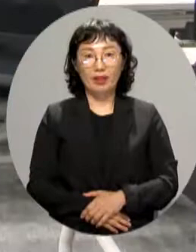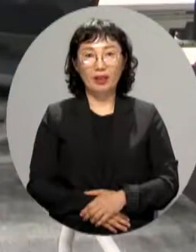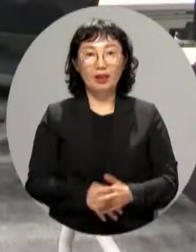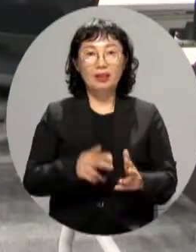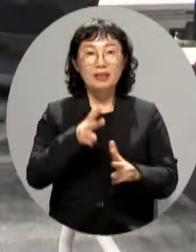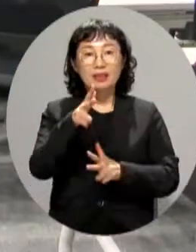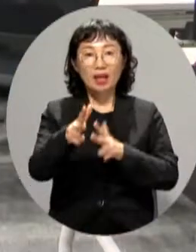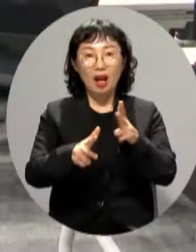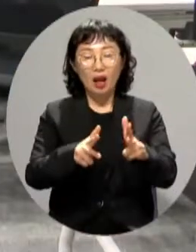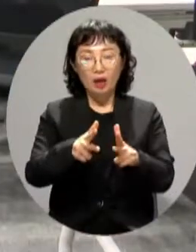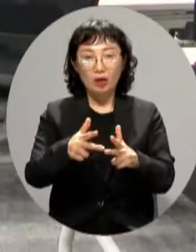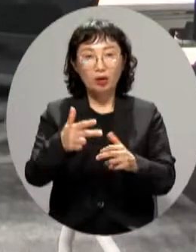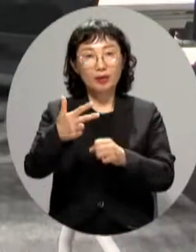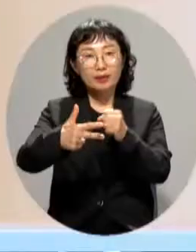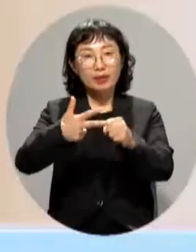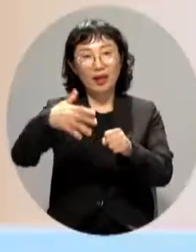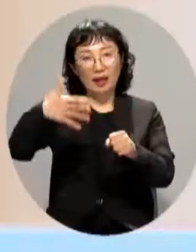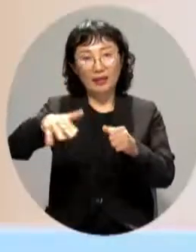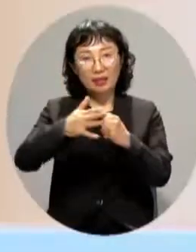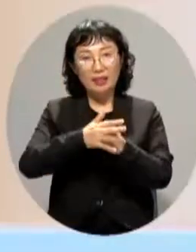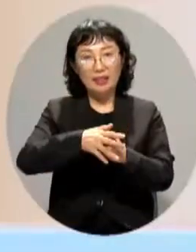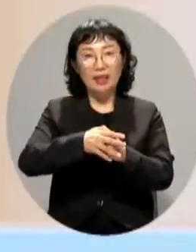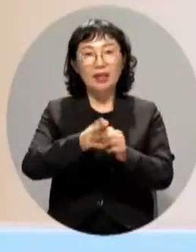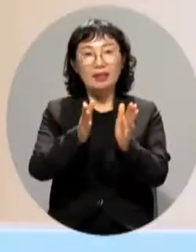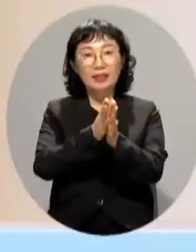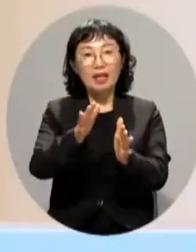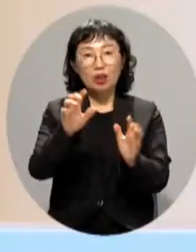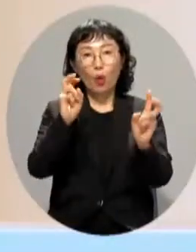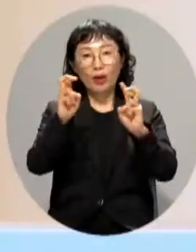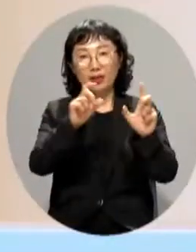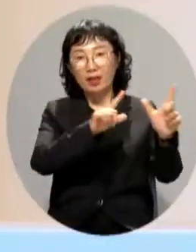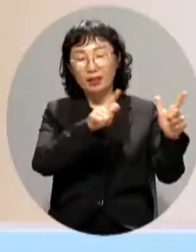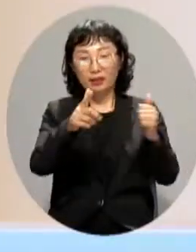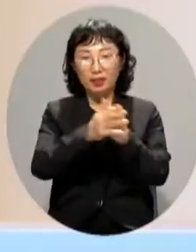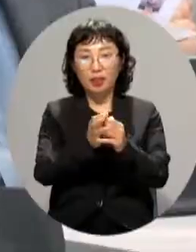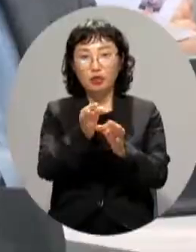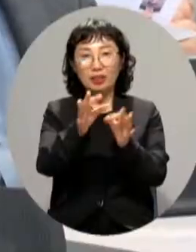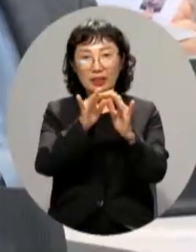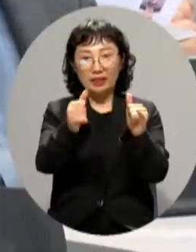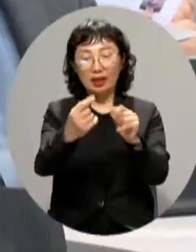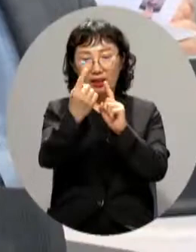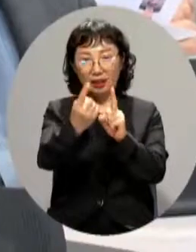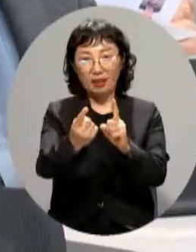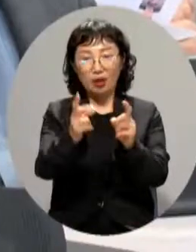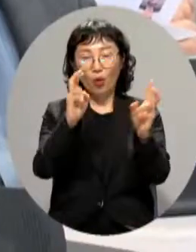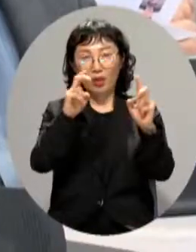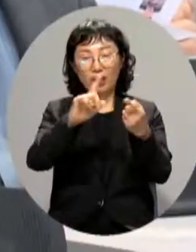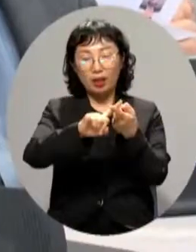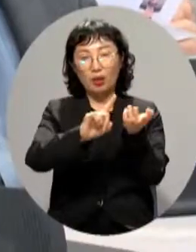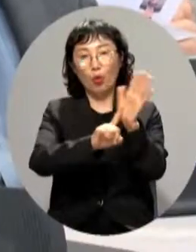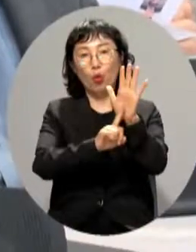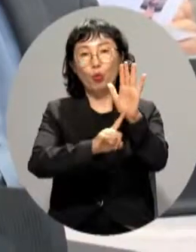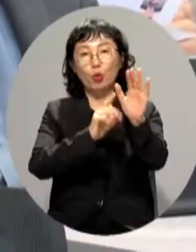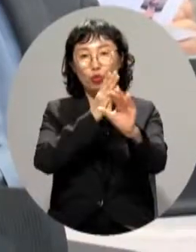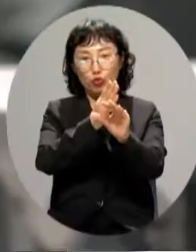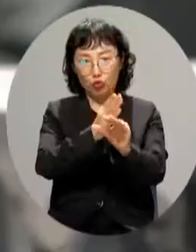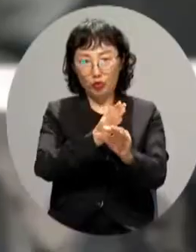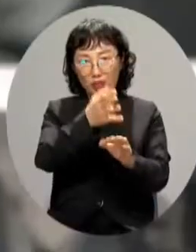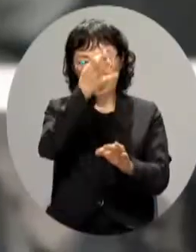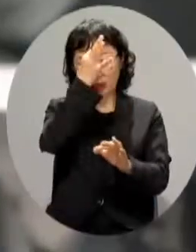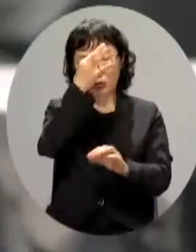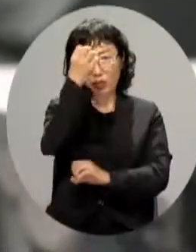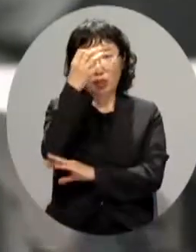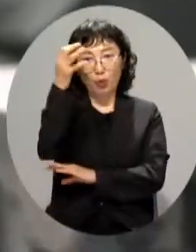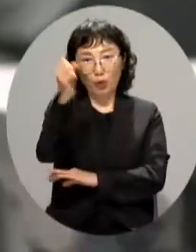창업한 지 7년이 안 된 도내 스타트업 대표들이 투자자들을 상대로 기업을 홍보하고 있습니다. 기술을